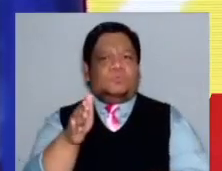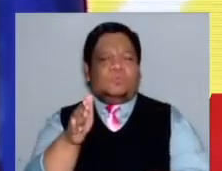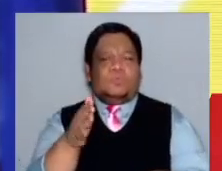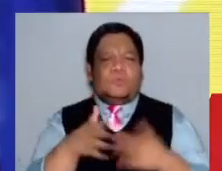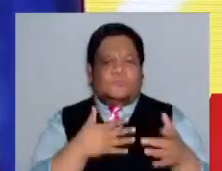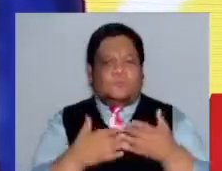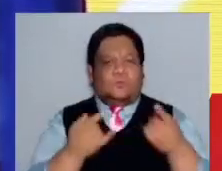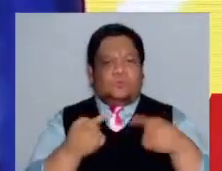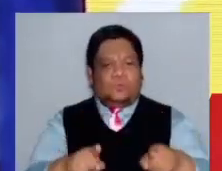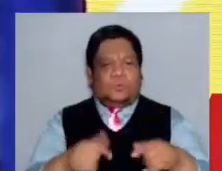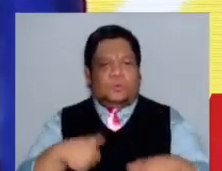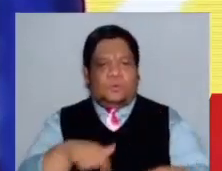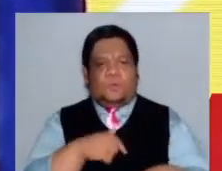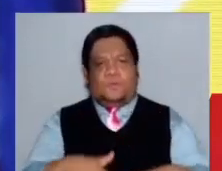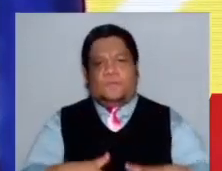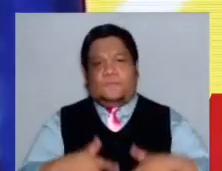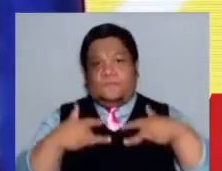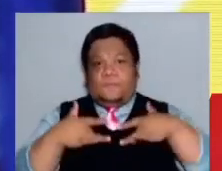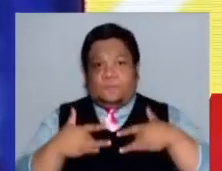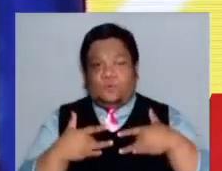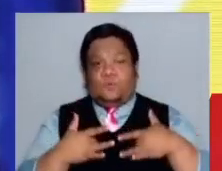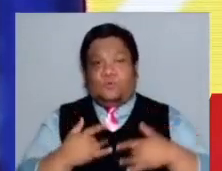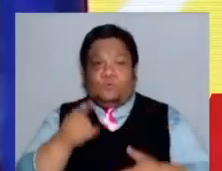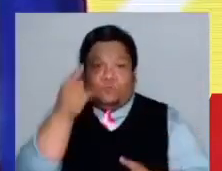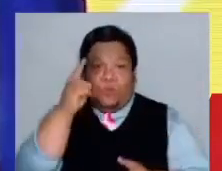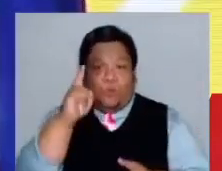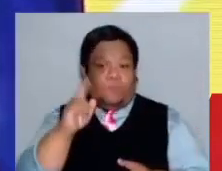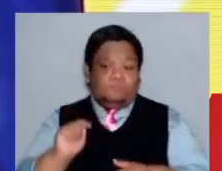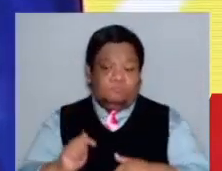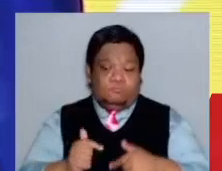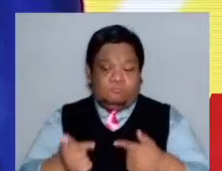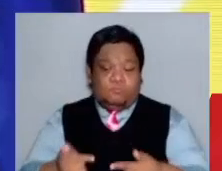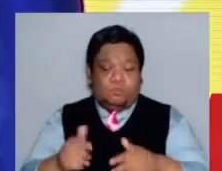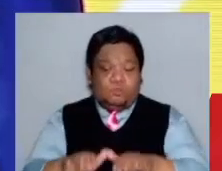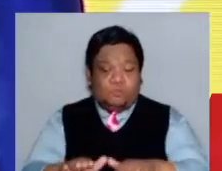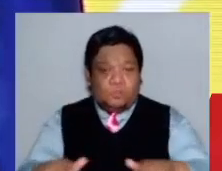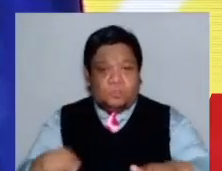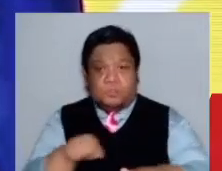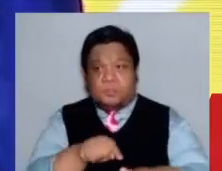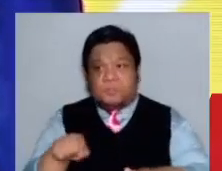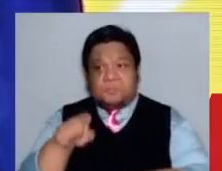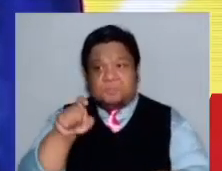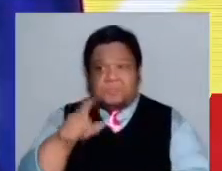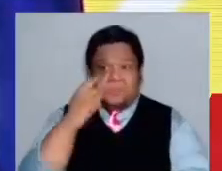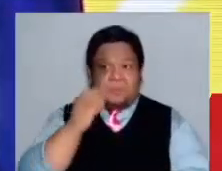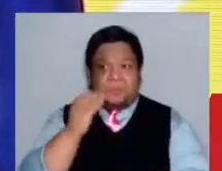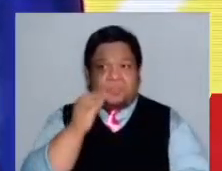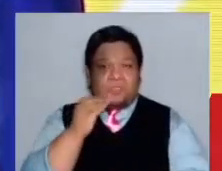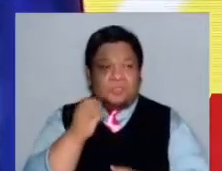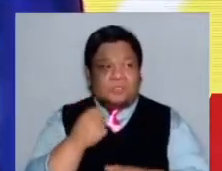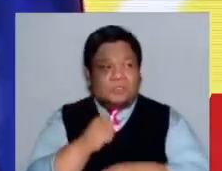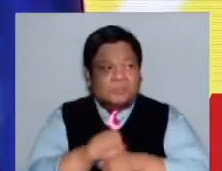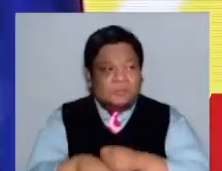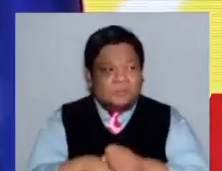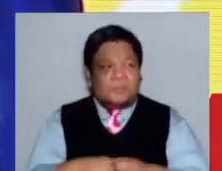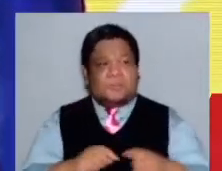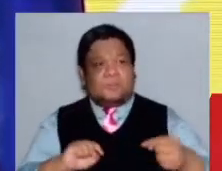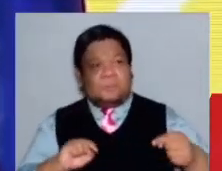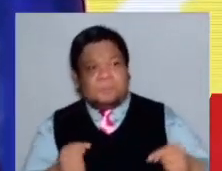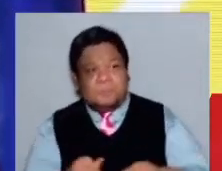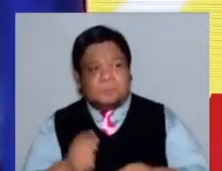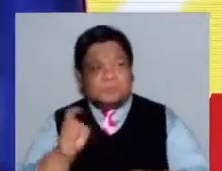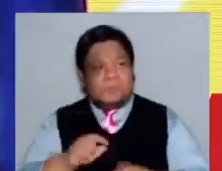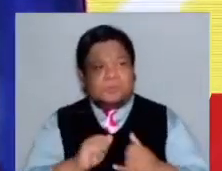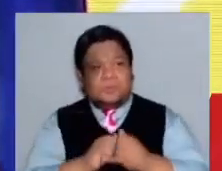so that our children do not experience the pain, the hurt of separation from